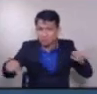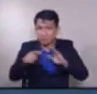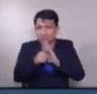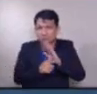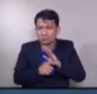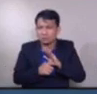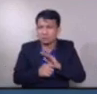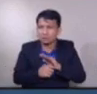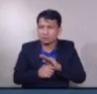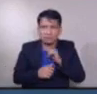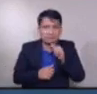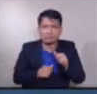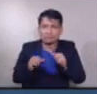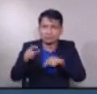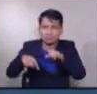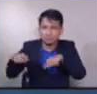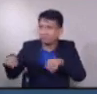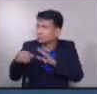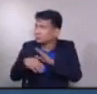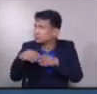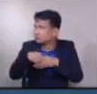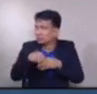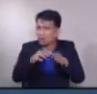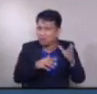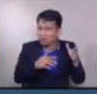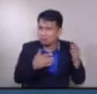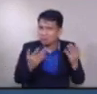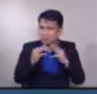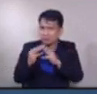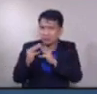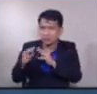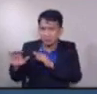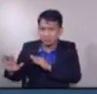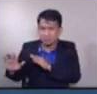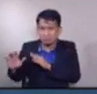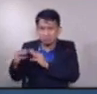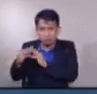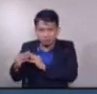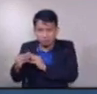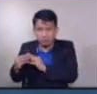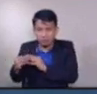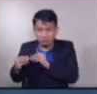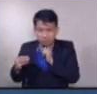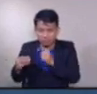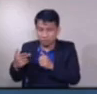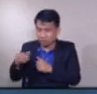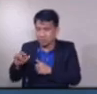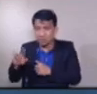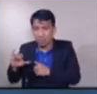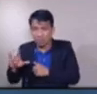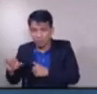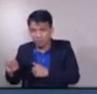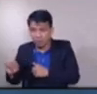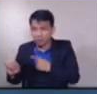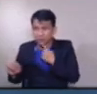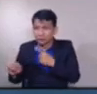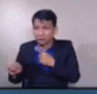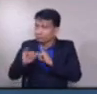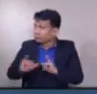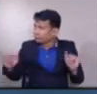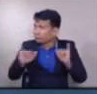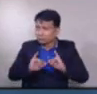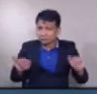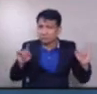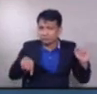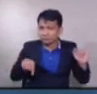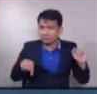nga, ang, hindi naman lahat ng nasa labas ng Muslim Sharia law, halimbawa, ay pare-pareho rin